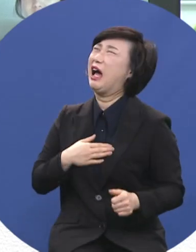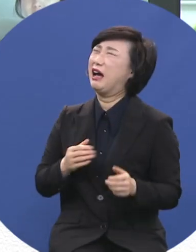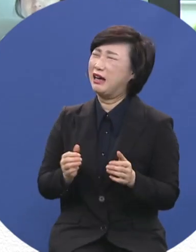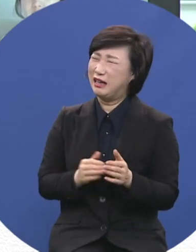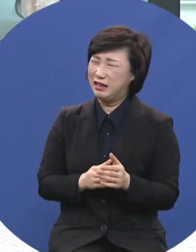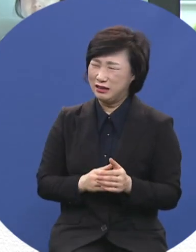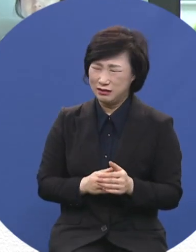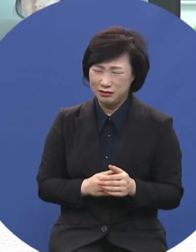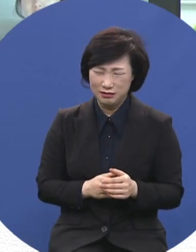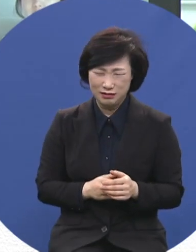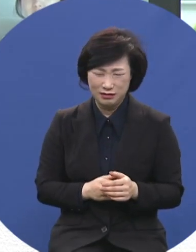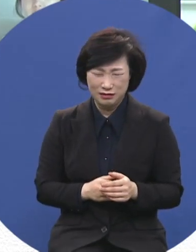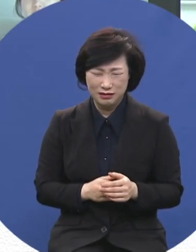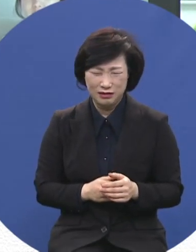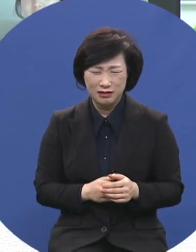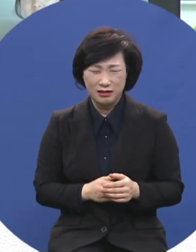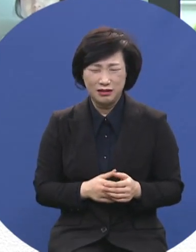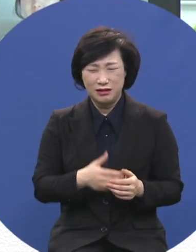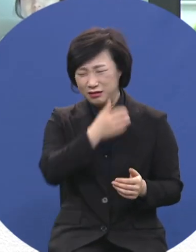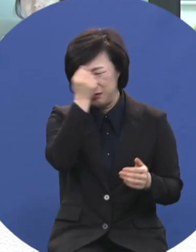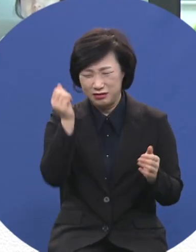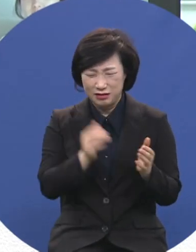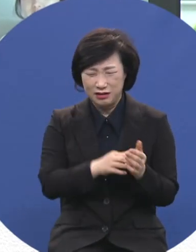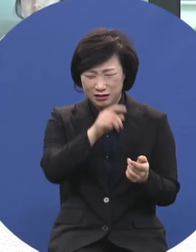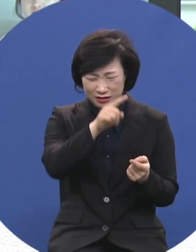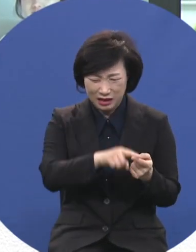알았어요 하고 그대로